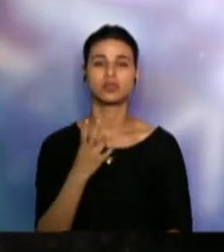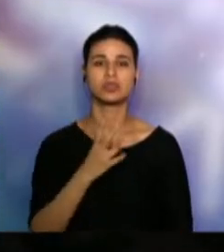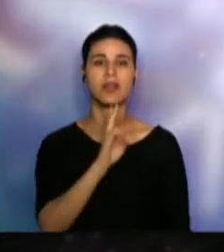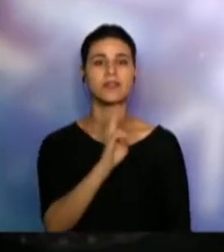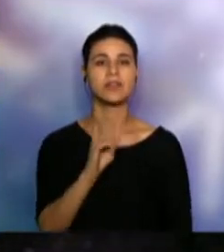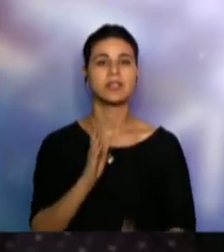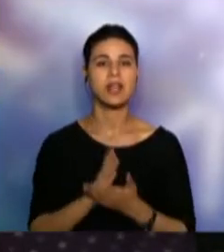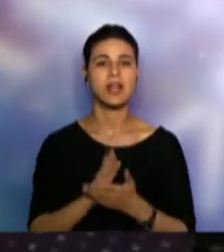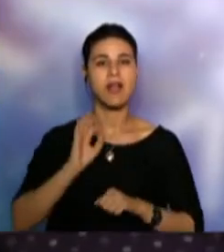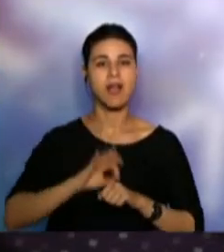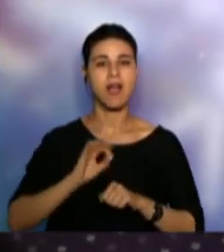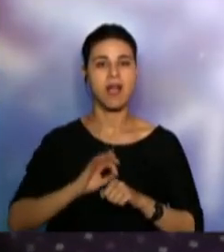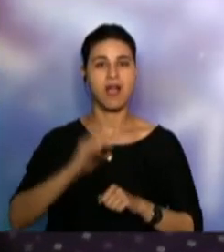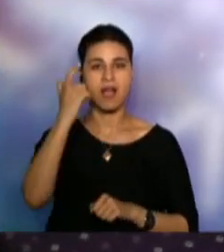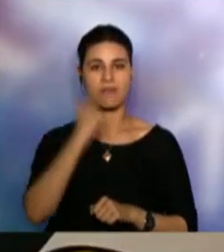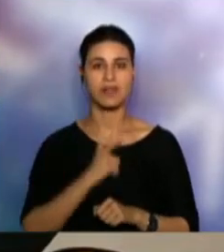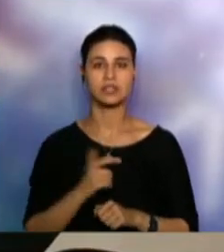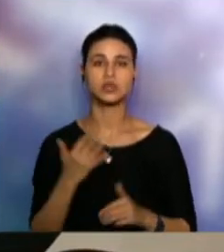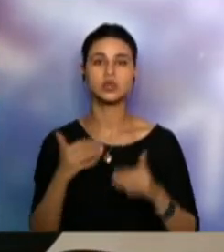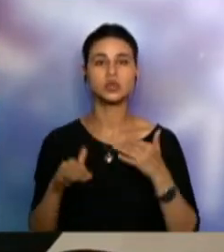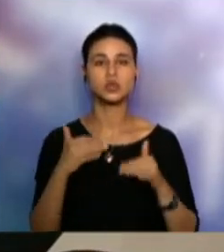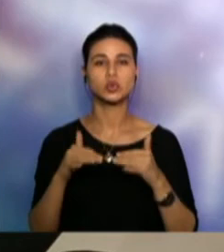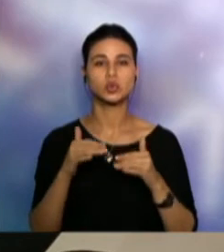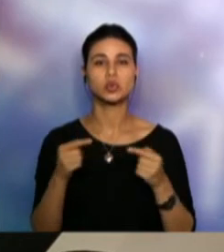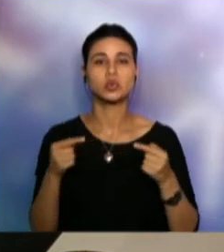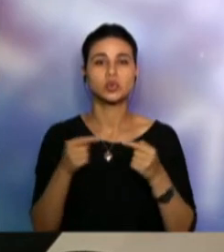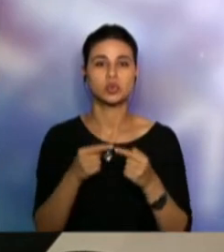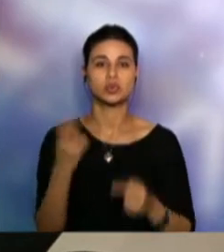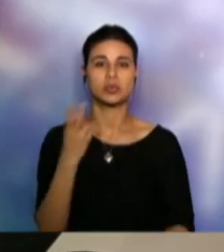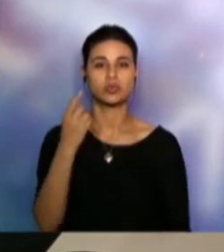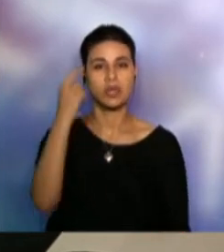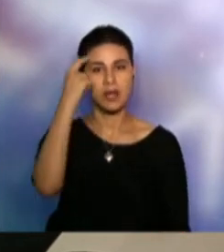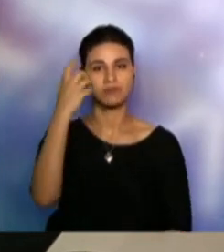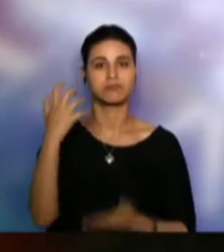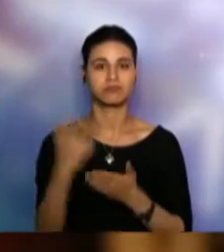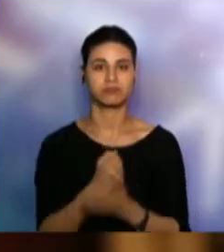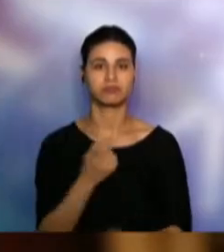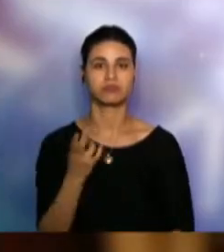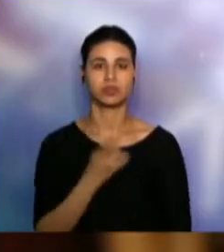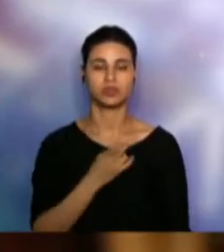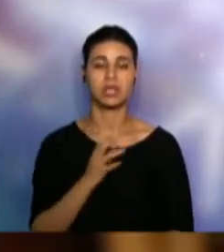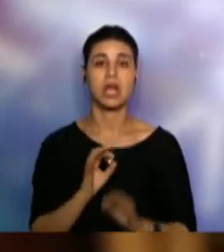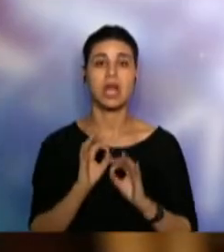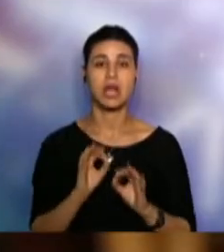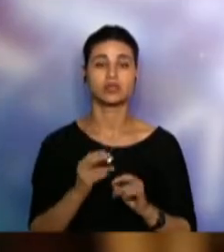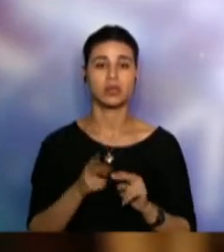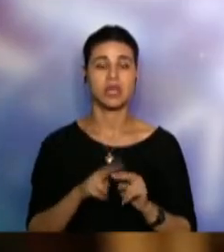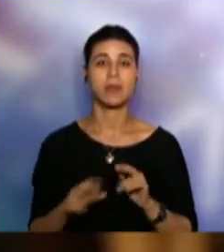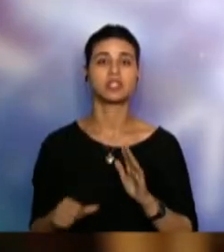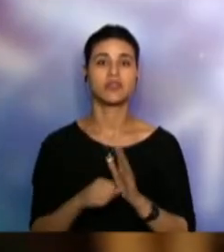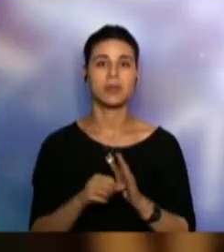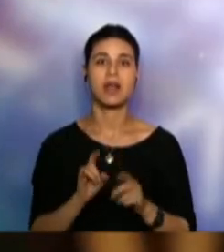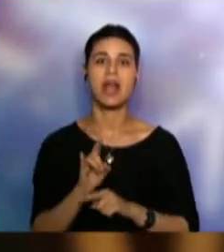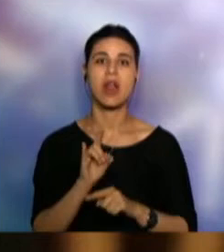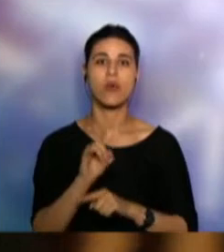მქონე პაციენტების სუსტი მოლეკულური დიაგნოზირების ახალი გზები აღმოვაჩინოთ. სწორედ ამაში გვეხმარება